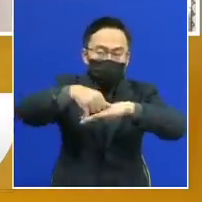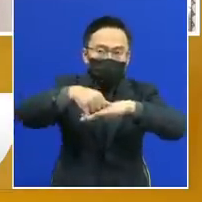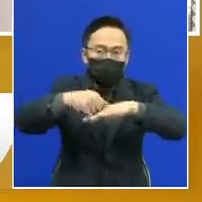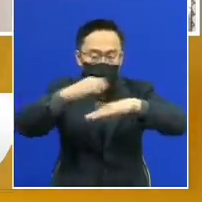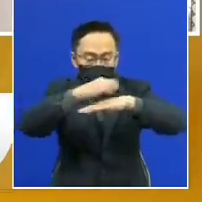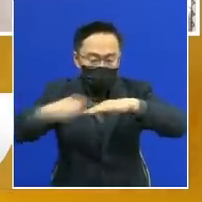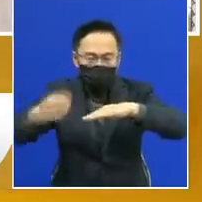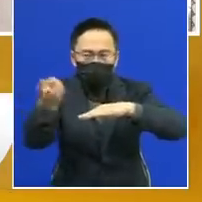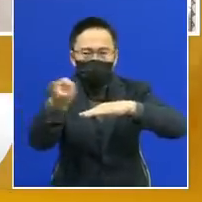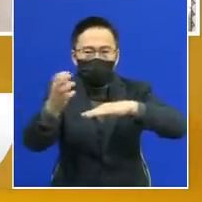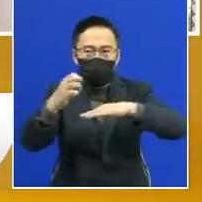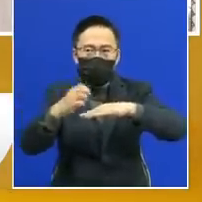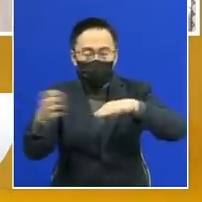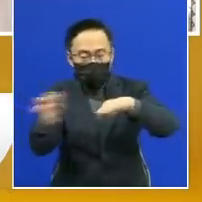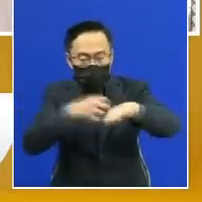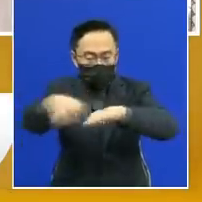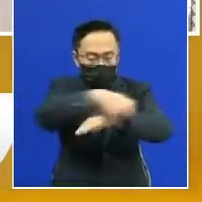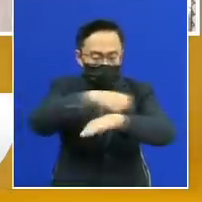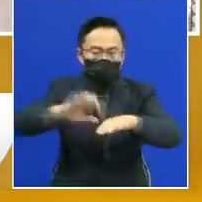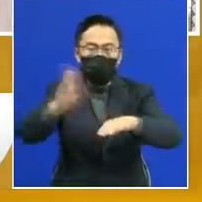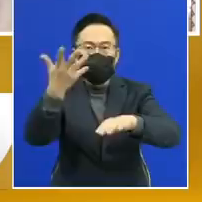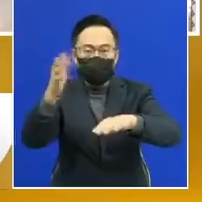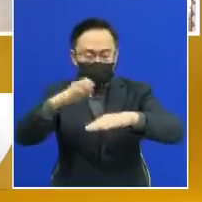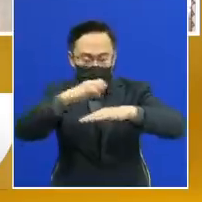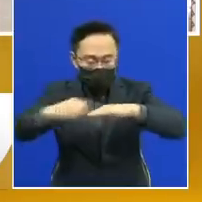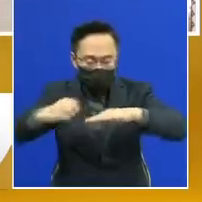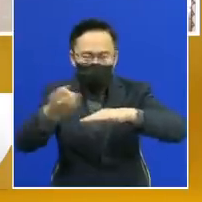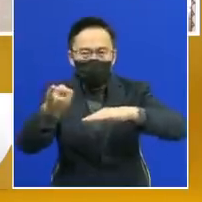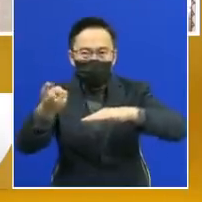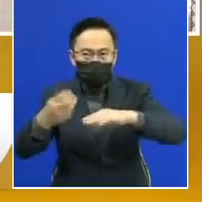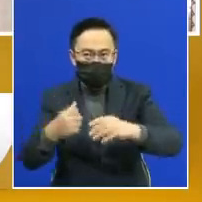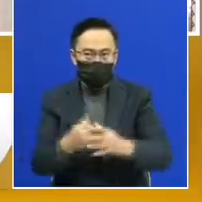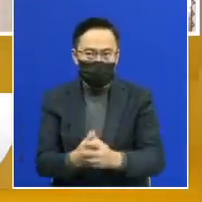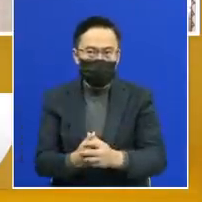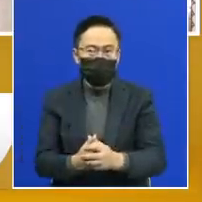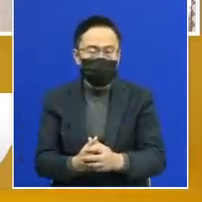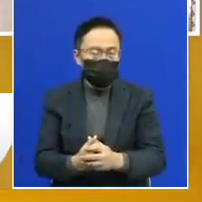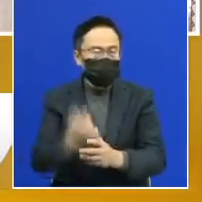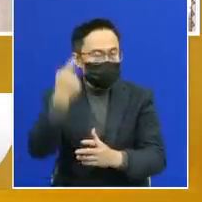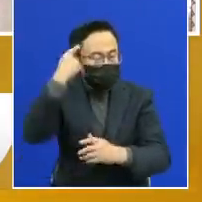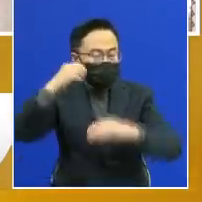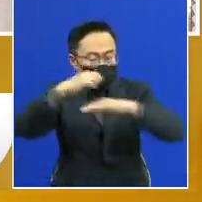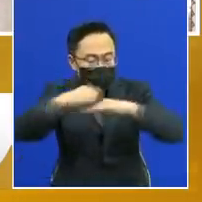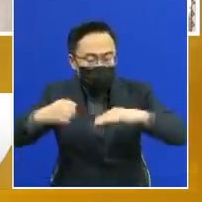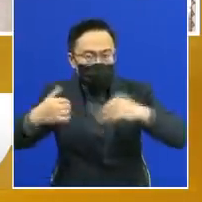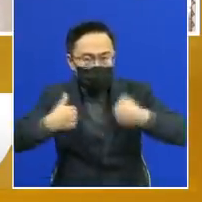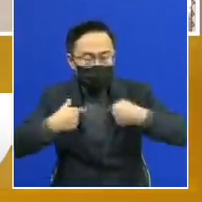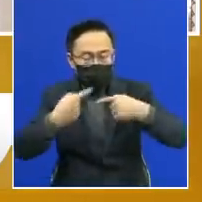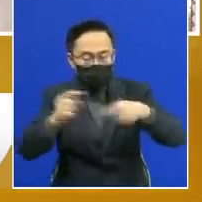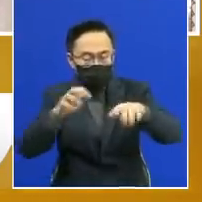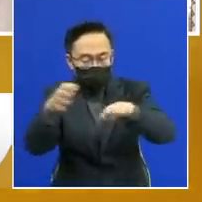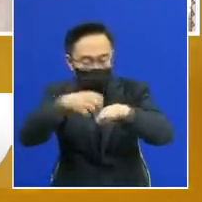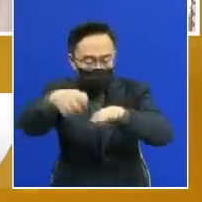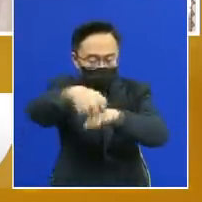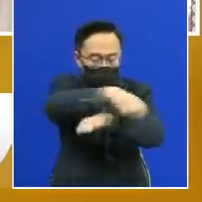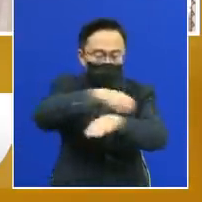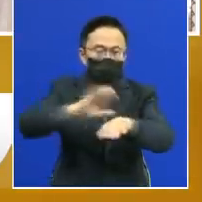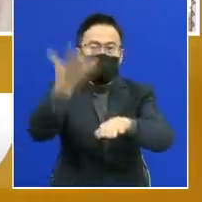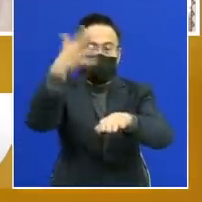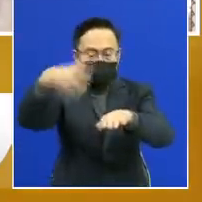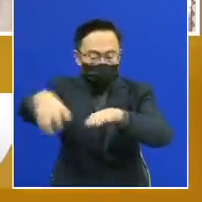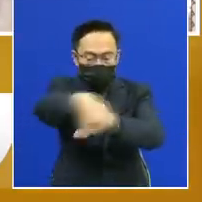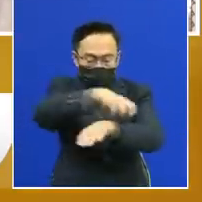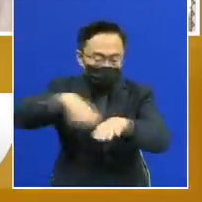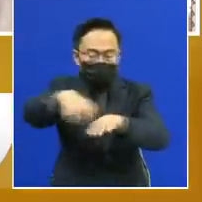นะคะแต่ว่าน่าจะไม่ใช่ทั้งคันอะไรอย่างเงี้ยค่ะคืออาจจะมีรอยนะคะเราตั้งข้อสงสัยว่าอาจจะมีรอยแต่น่าจะไม่ใช่ทั้งคันเพราะฉะนั้